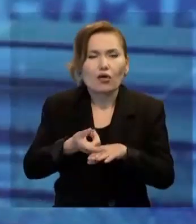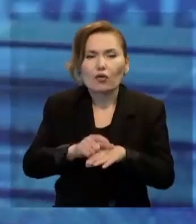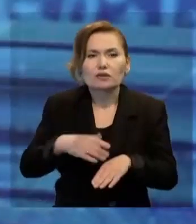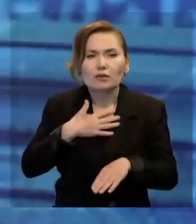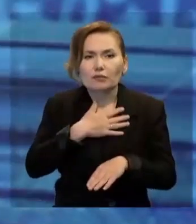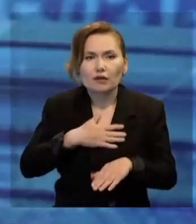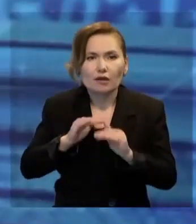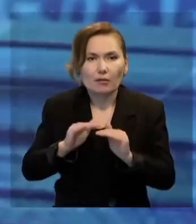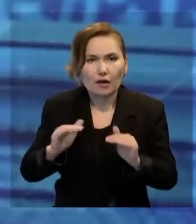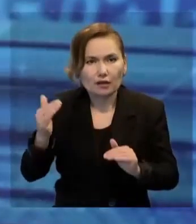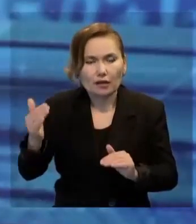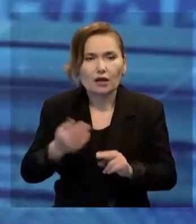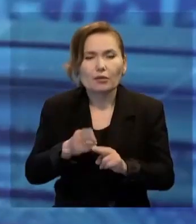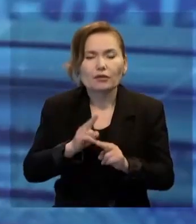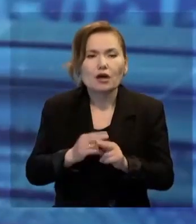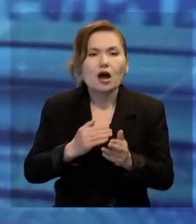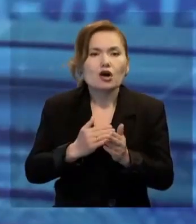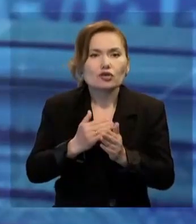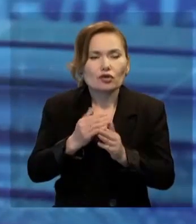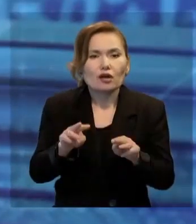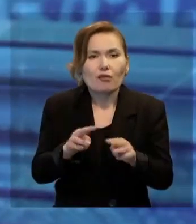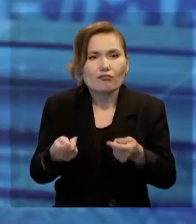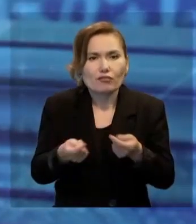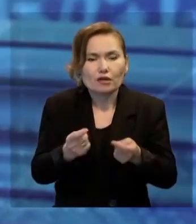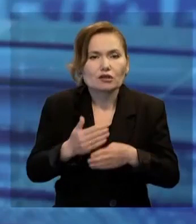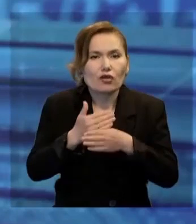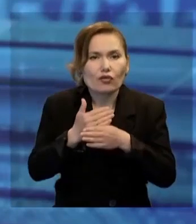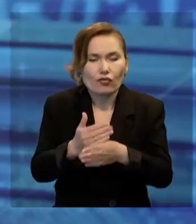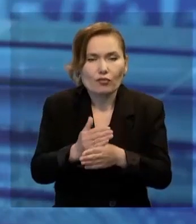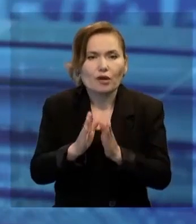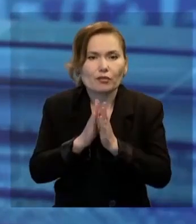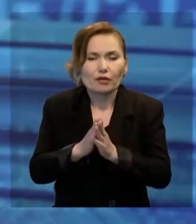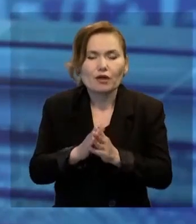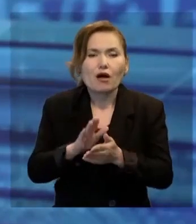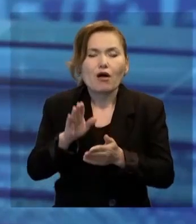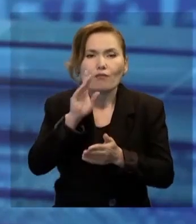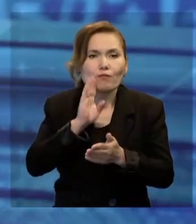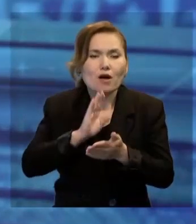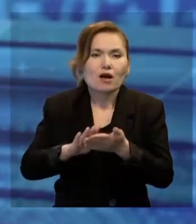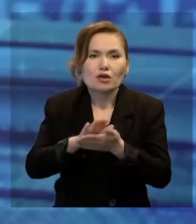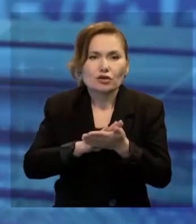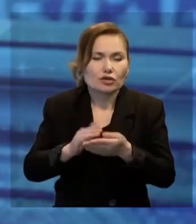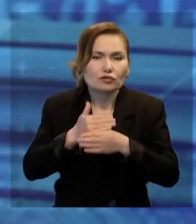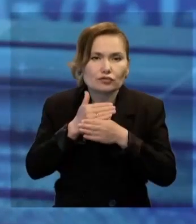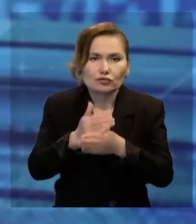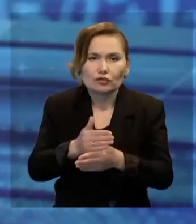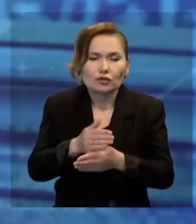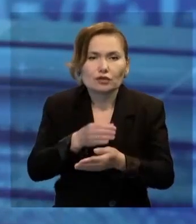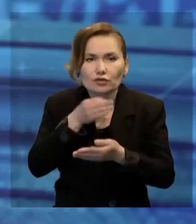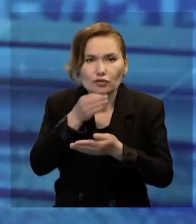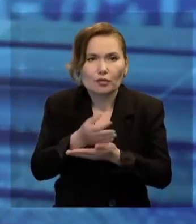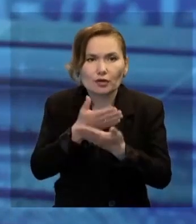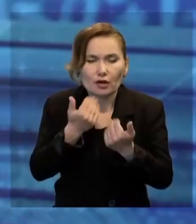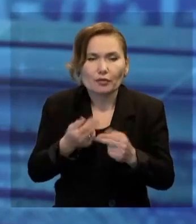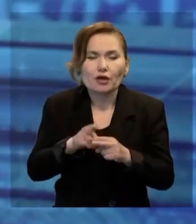өмірі үшін алаңдайды. Жоғарыдан көмек күткелі біраз болды, бірақ Қарқаралыдан да, Қарағандыдан да жауап жоқ. Осы